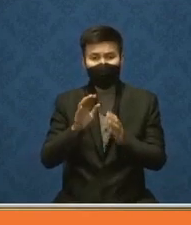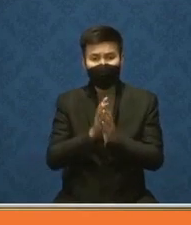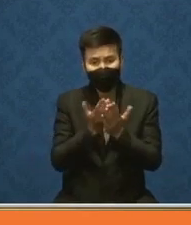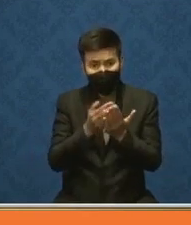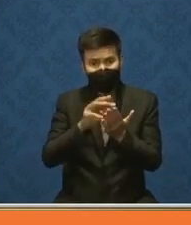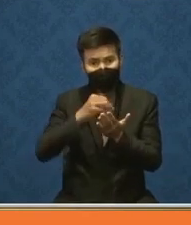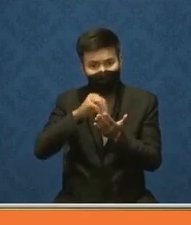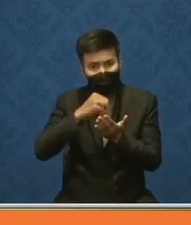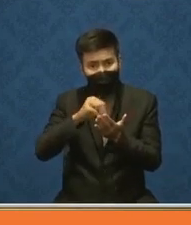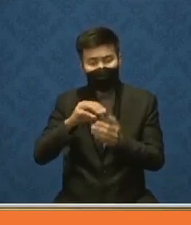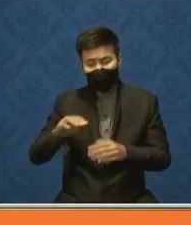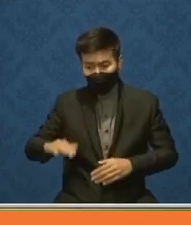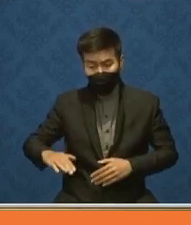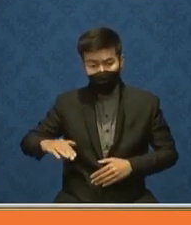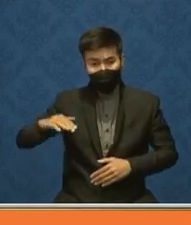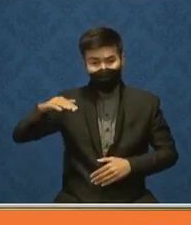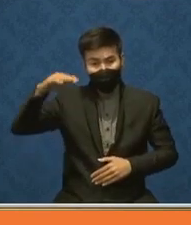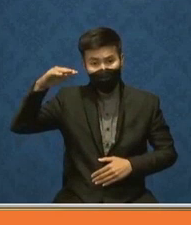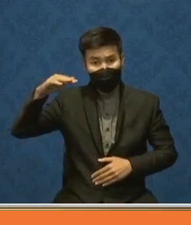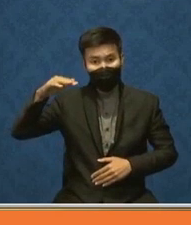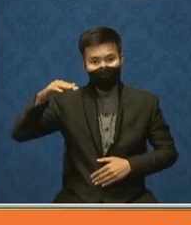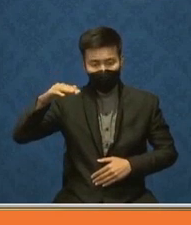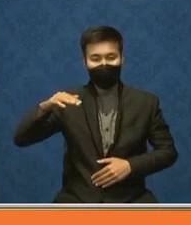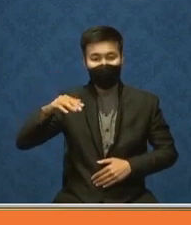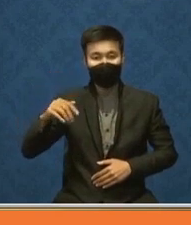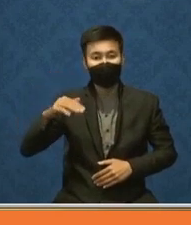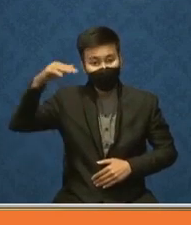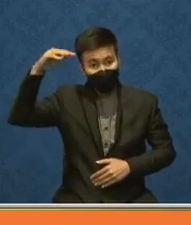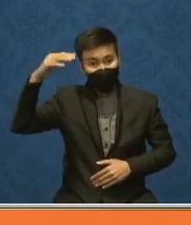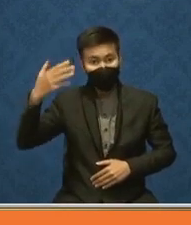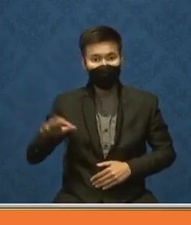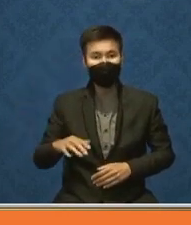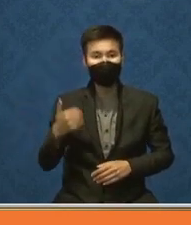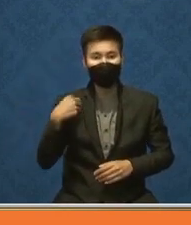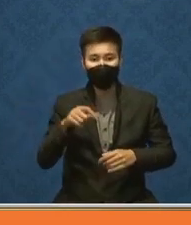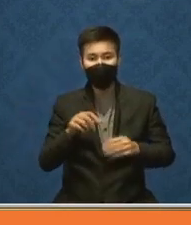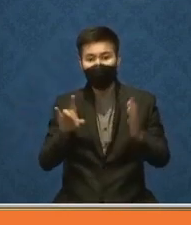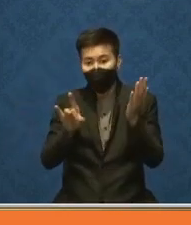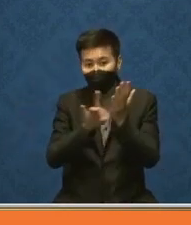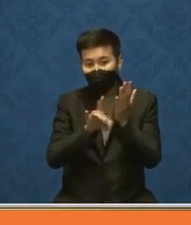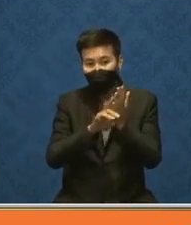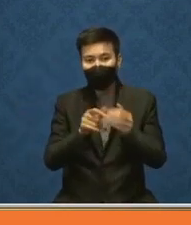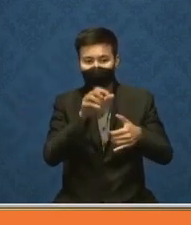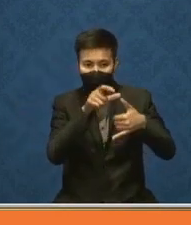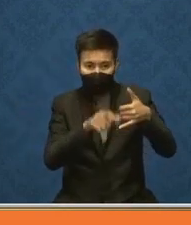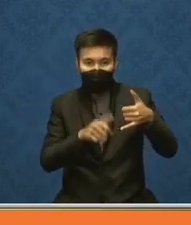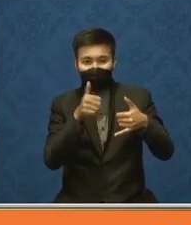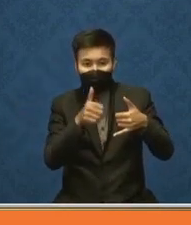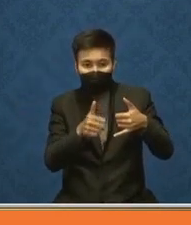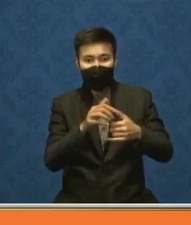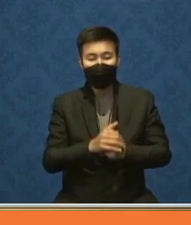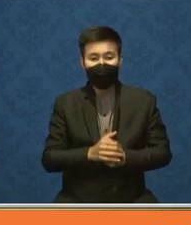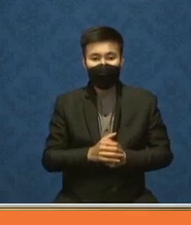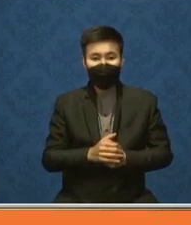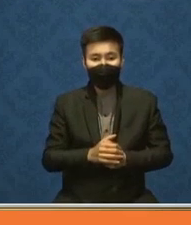าไหร่เด็กเล็กคนนั้นก็จะเติบโตขึ้นมาเป็นบุคลากรที่มีคุณภาพมากขึ้นเท่านั้นครับแล้วก็คงถึงเวลาแล้วครับที่